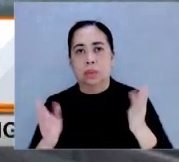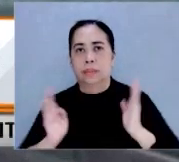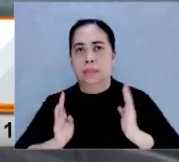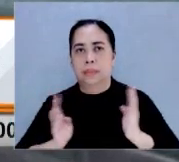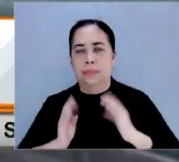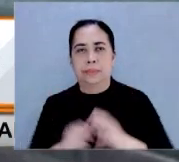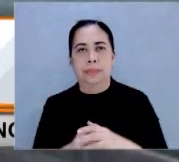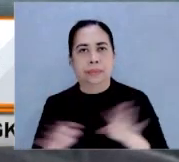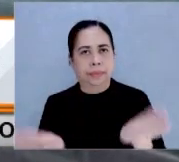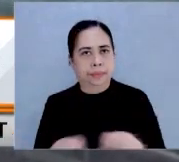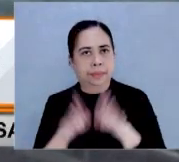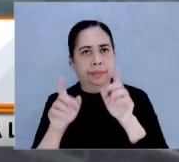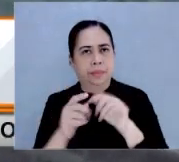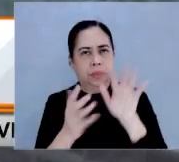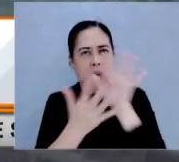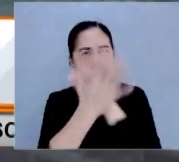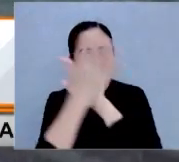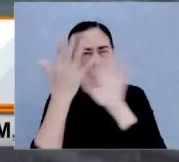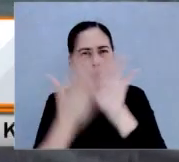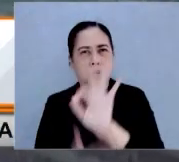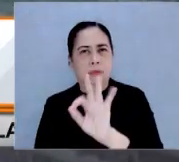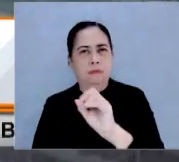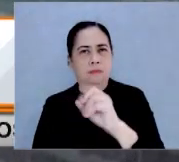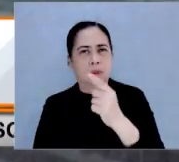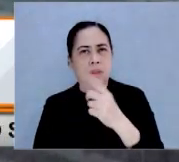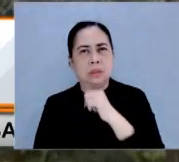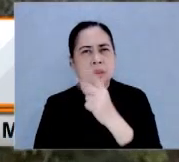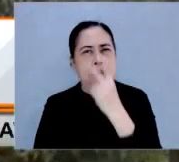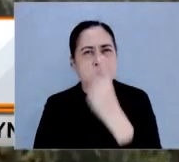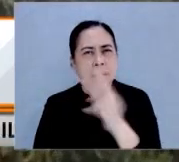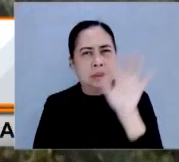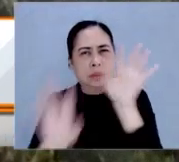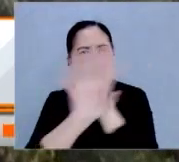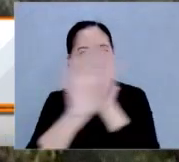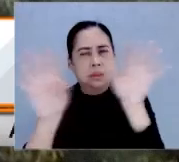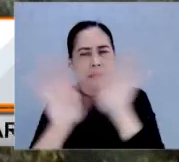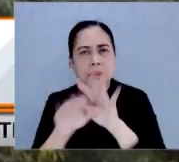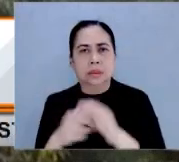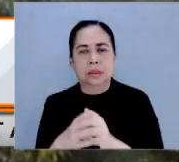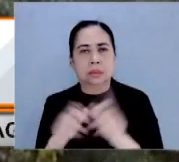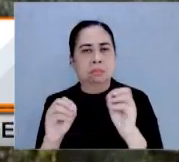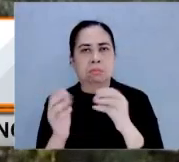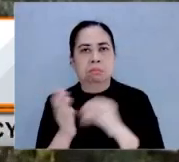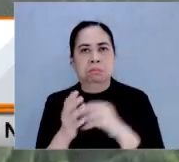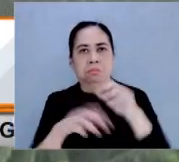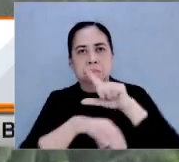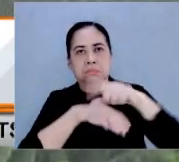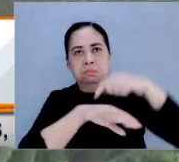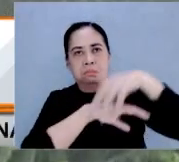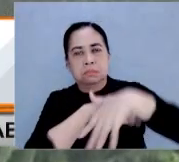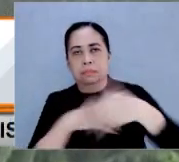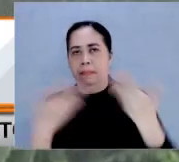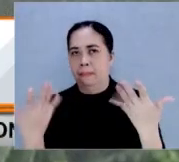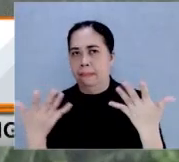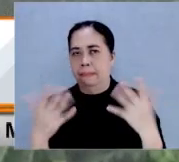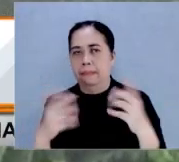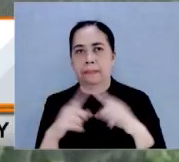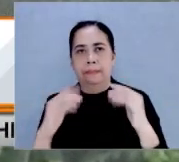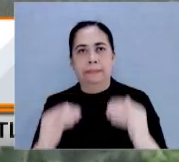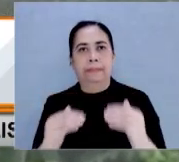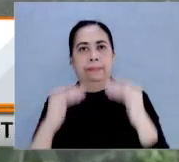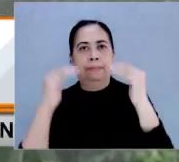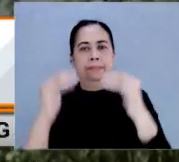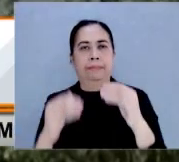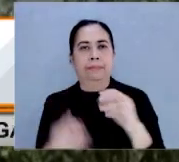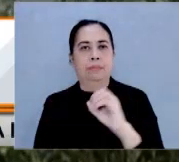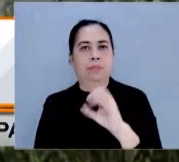Sinabayan pa yan ng makapal na fog, kaya wala nang makita sa lugar. Wala pa namang naitatalang landslide sa lungsod, pero itinaas na ng Office of